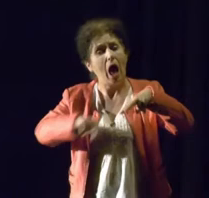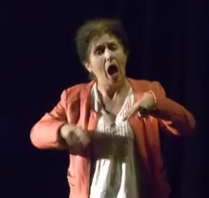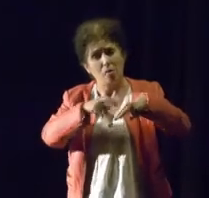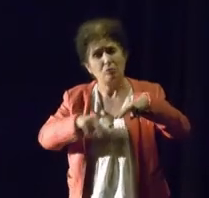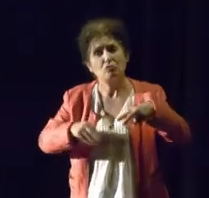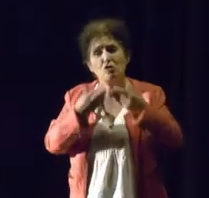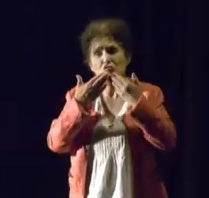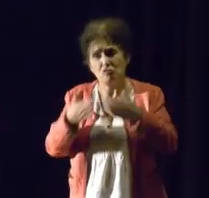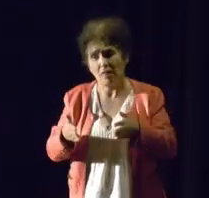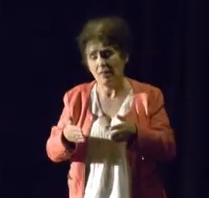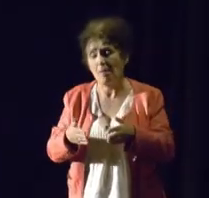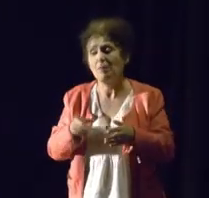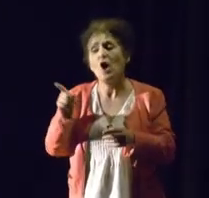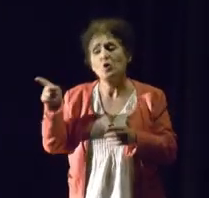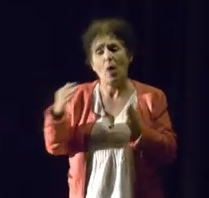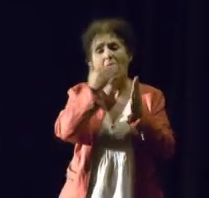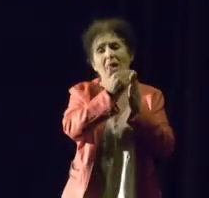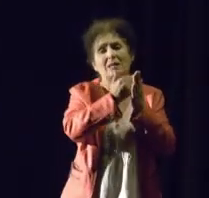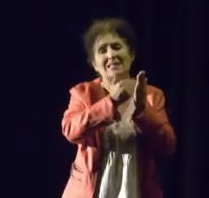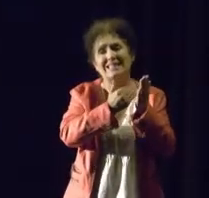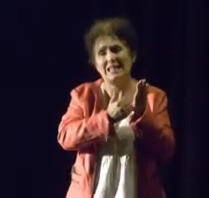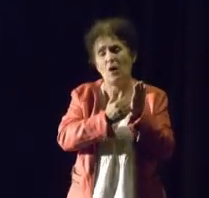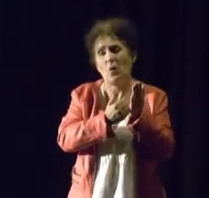абортусот. Тој закон